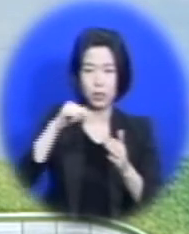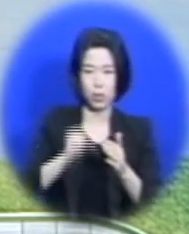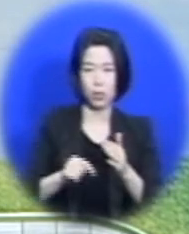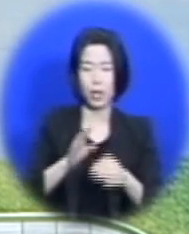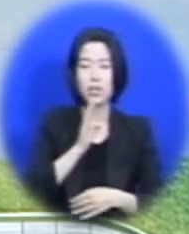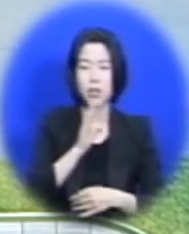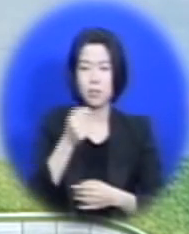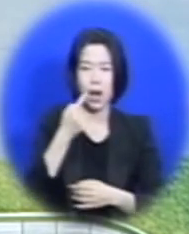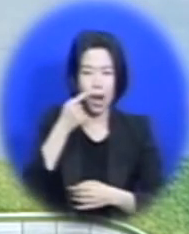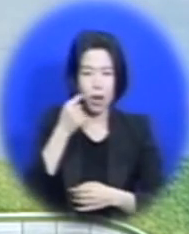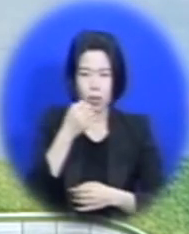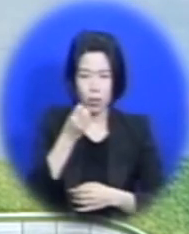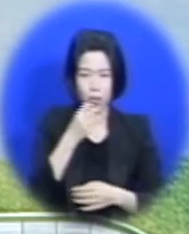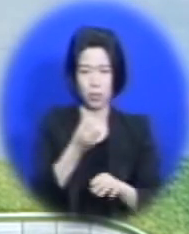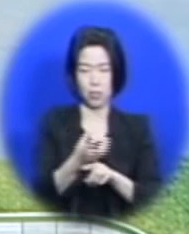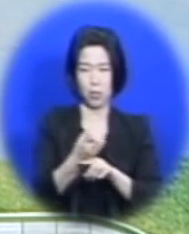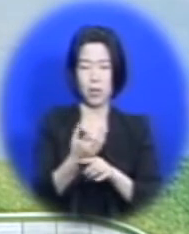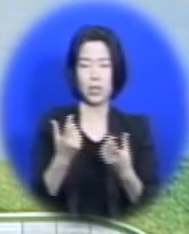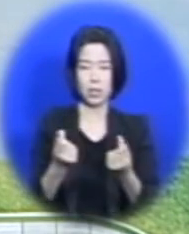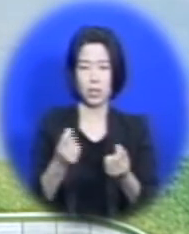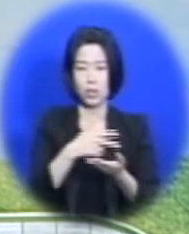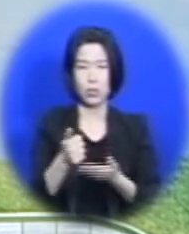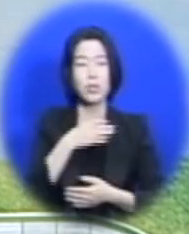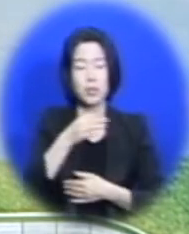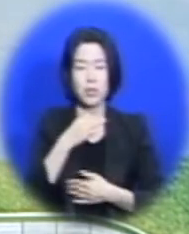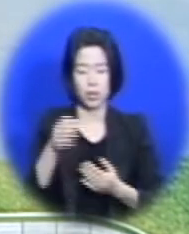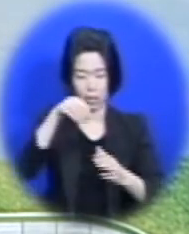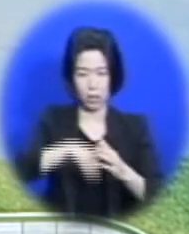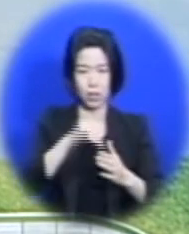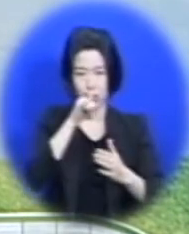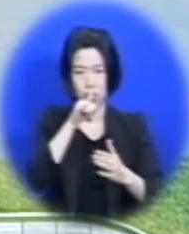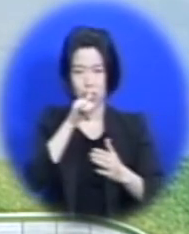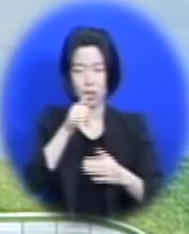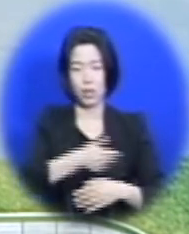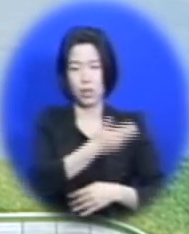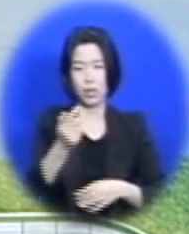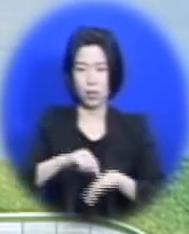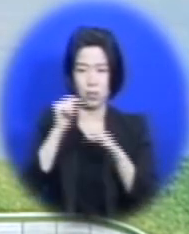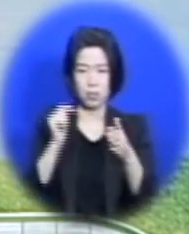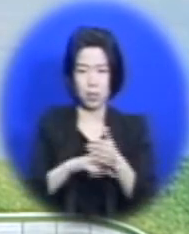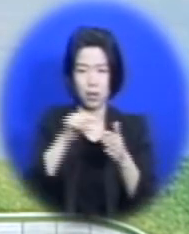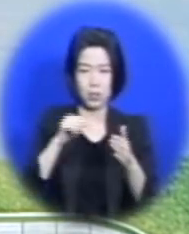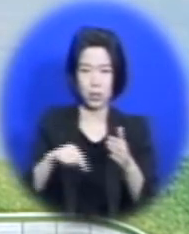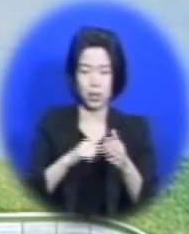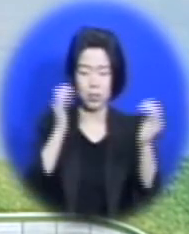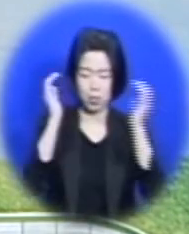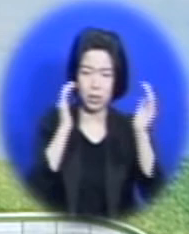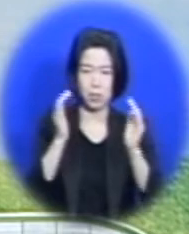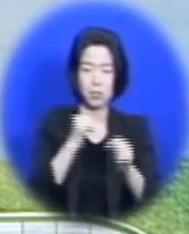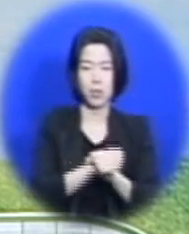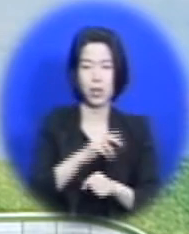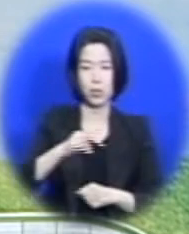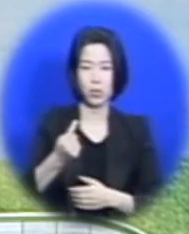정말 금처럼 보배처럼 주님의 음성이 들어있는 거예요. 여러분들의 마음속이 복잡해도 거기에 주님의